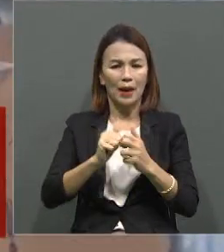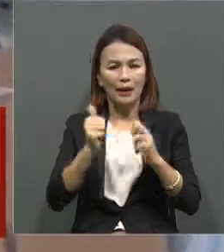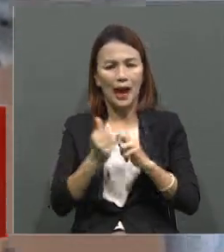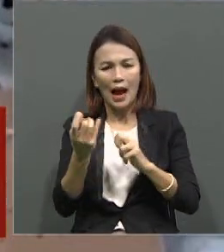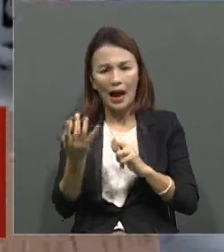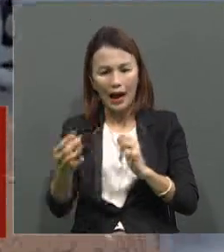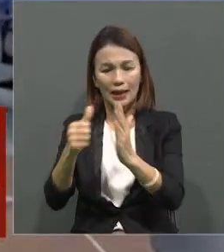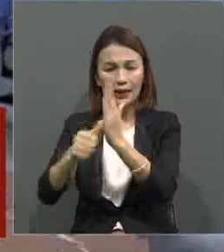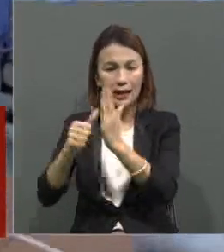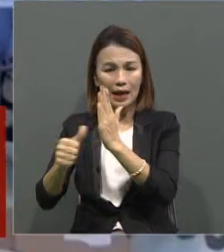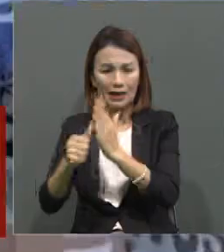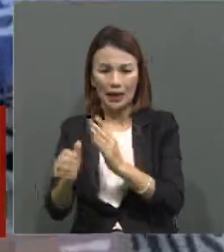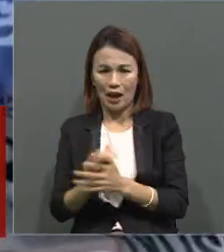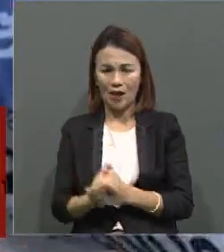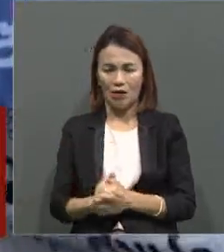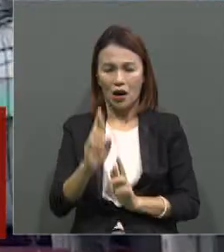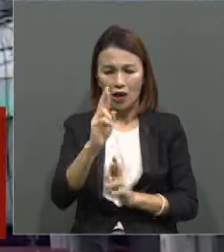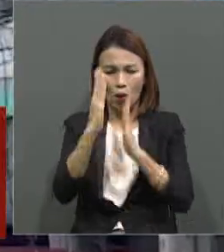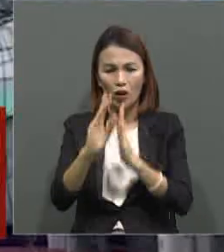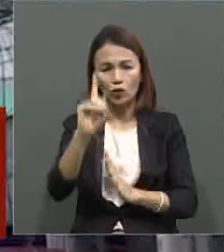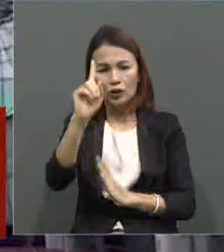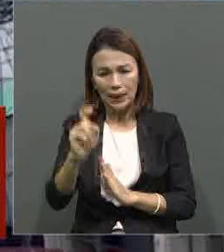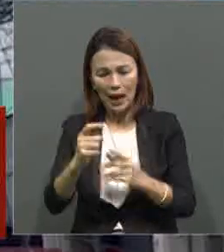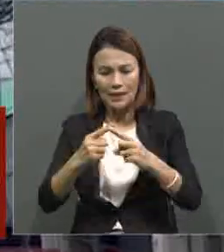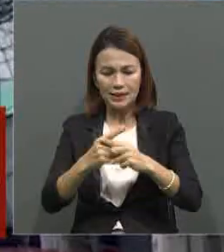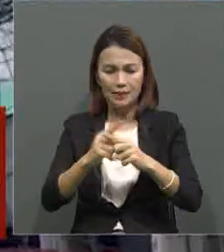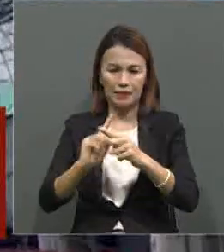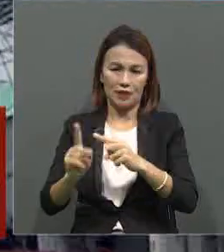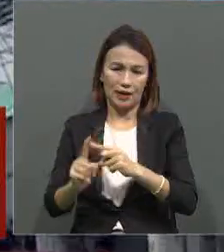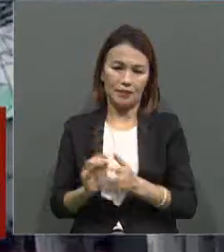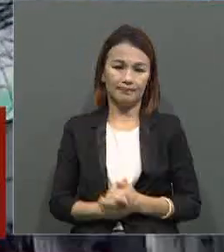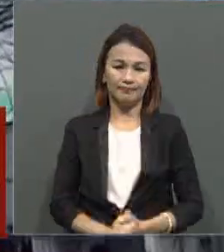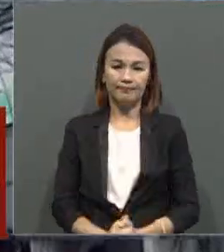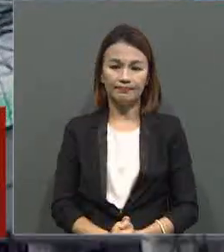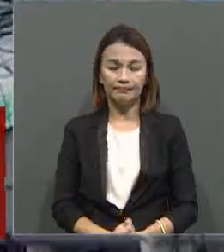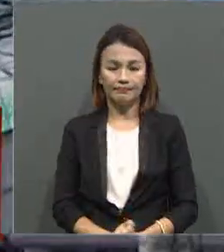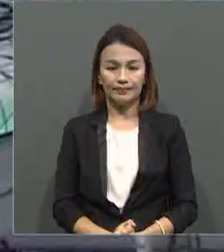ด้วยก่อนที่อาจจะมีเหตุอันตรายเกิดขึ้นมากกว่านี้